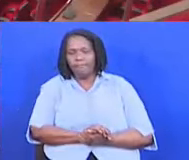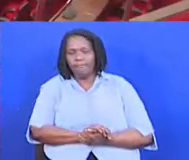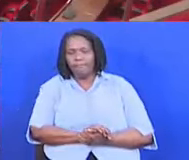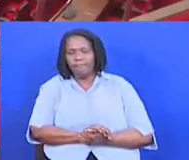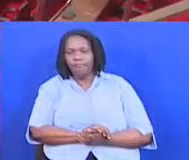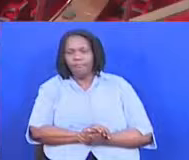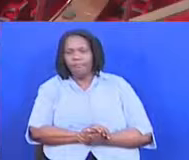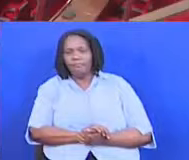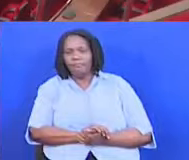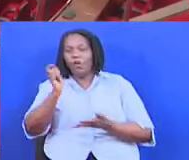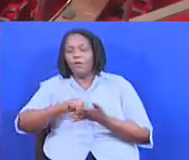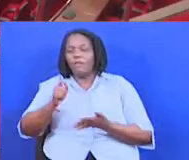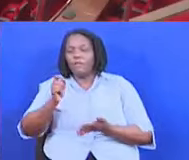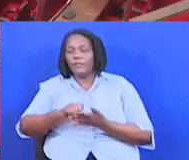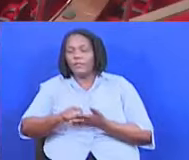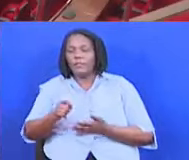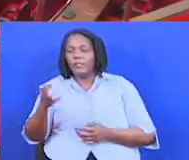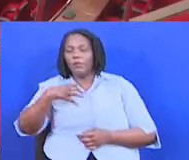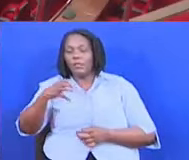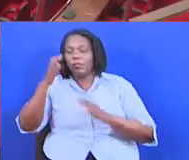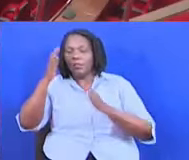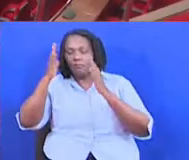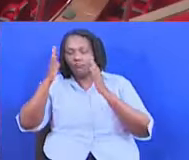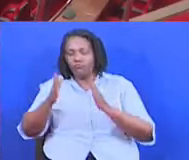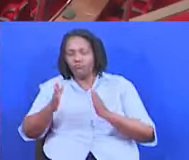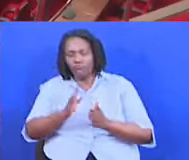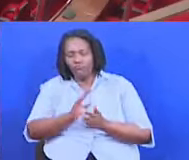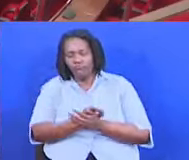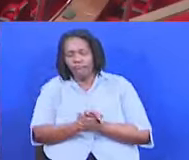ofisi ya waziri mkuu. Nianze kwa